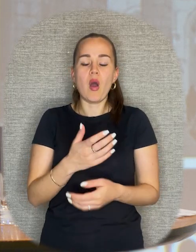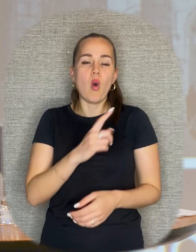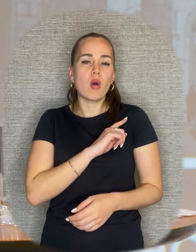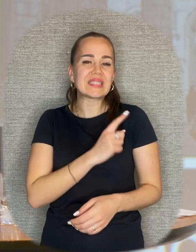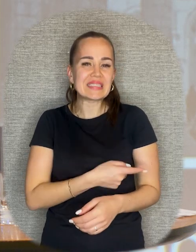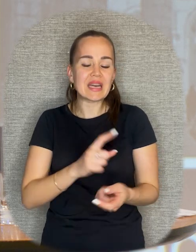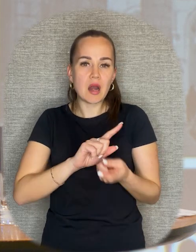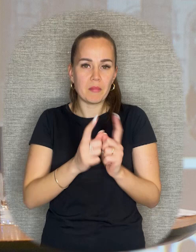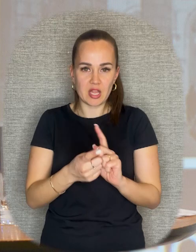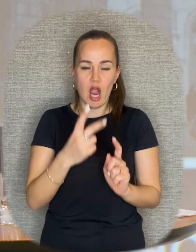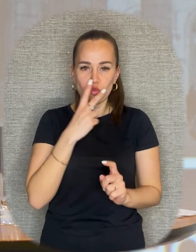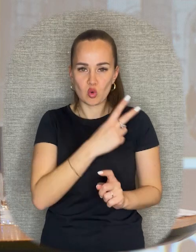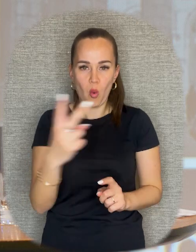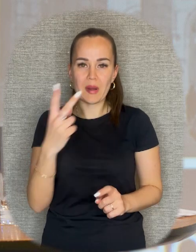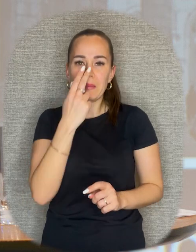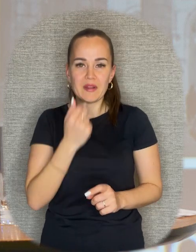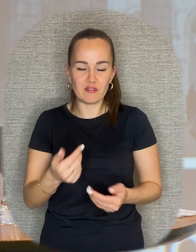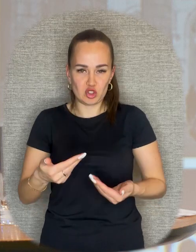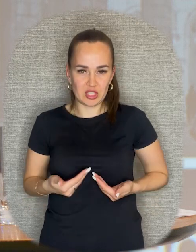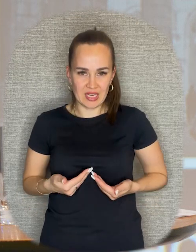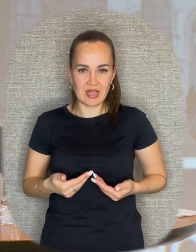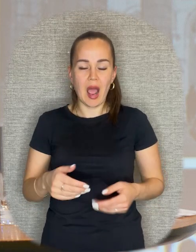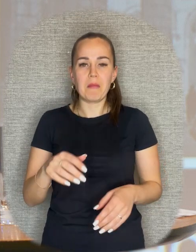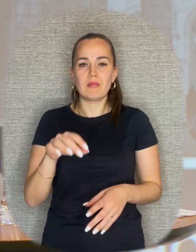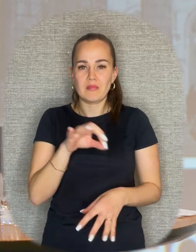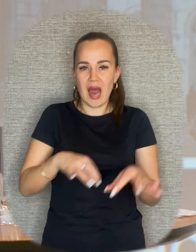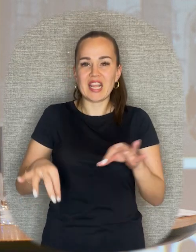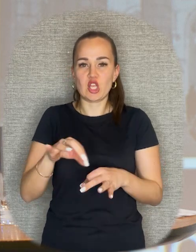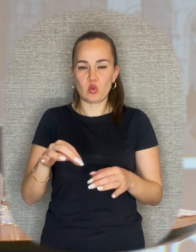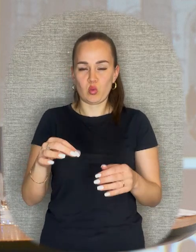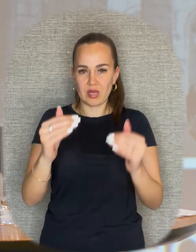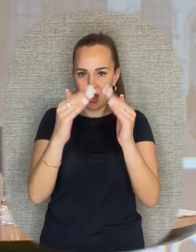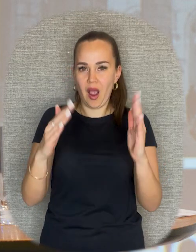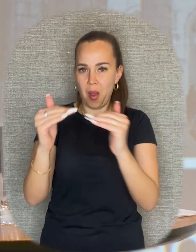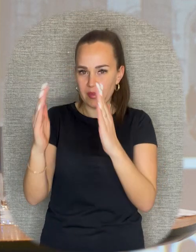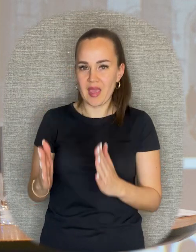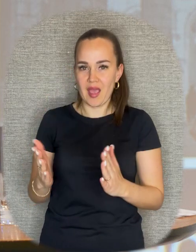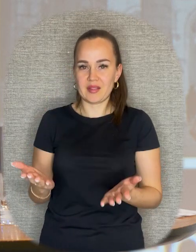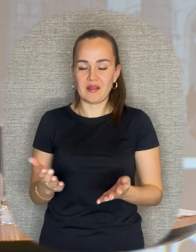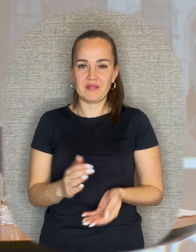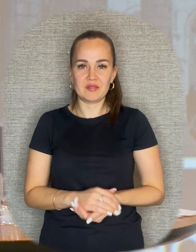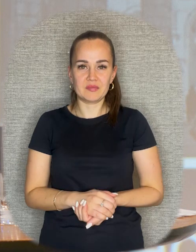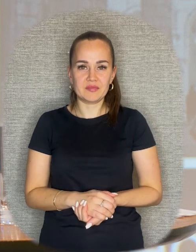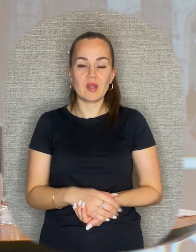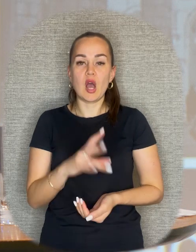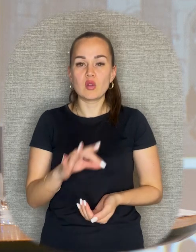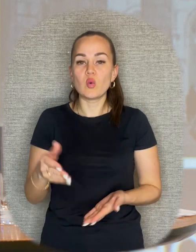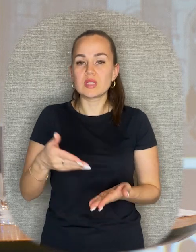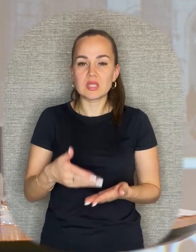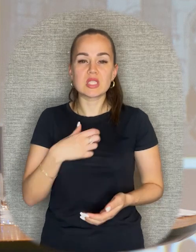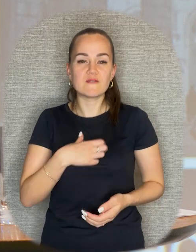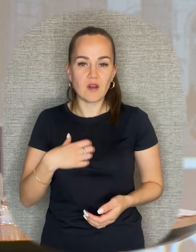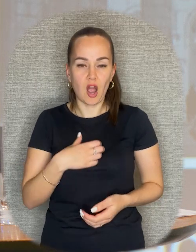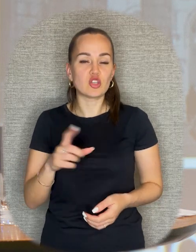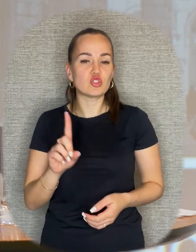могут показаться современному зрителю чрезмерными радикально меняющими облик прих